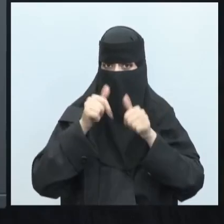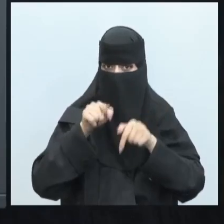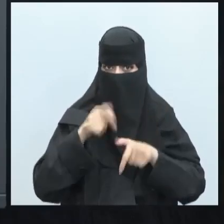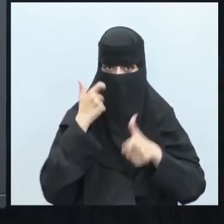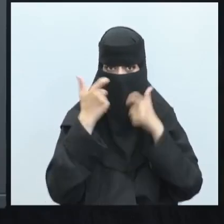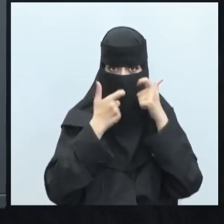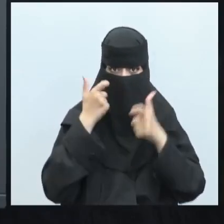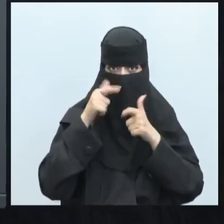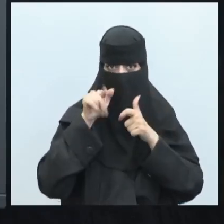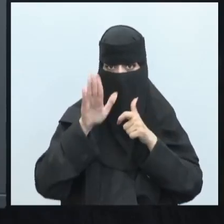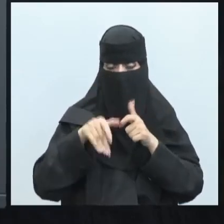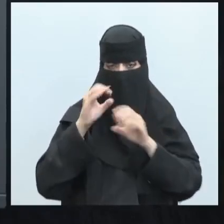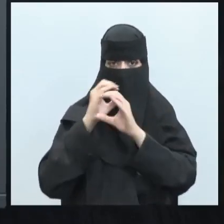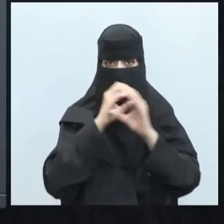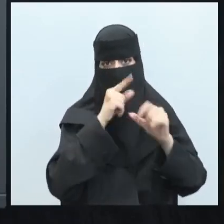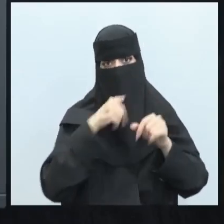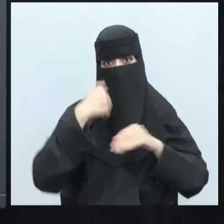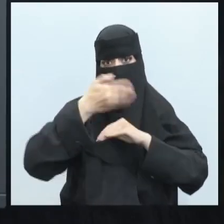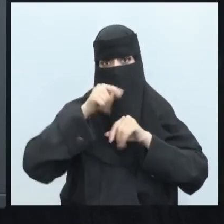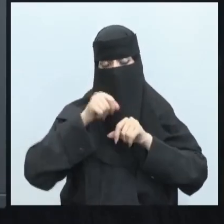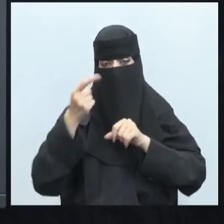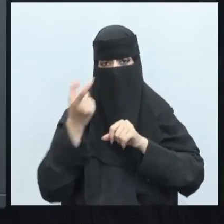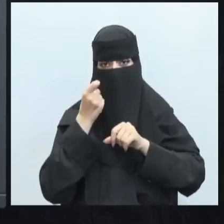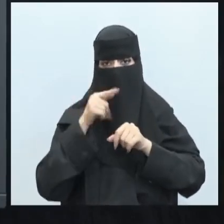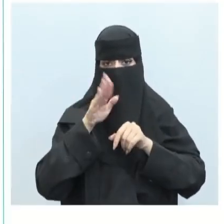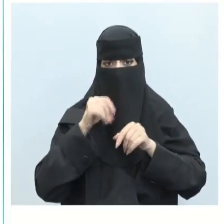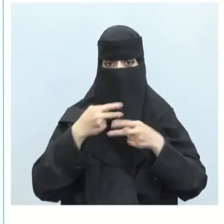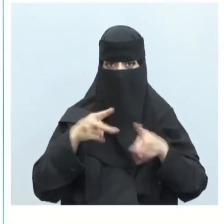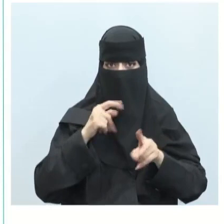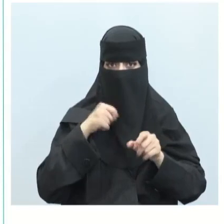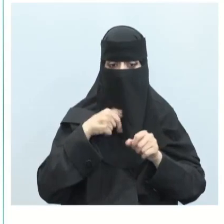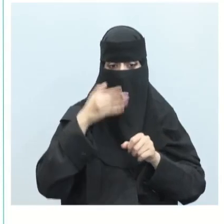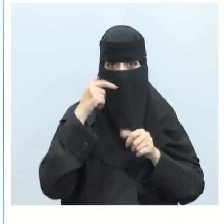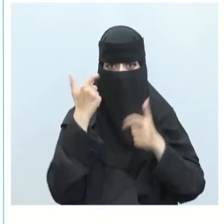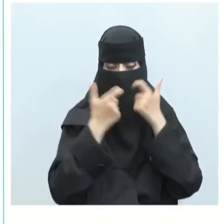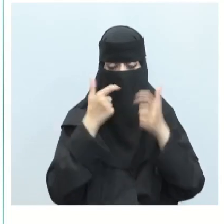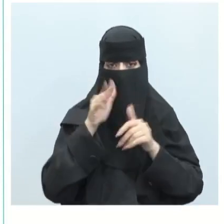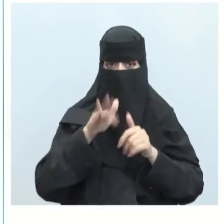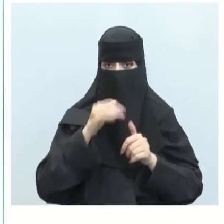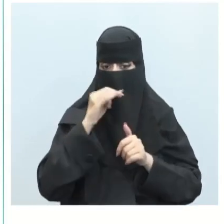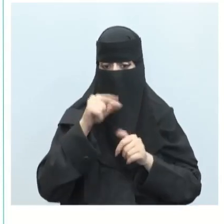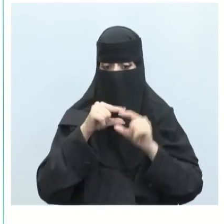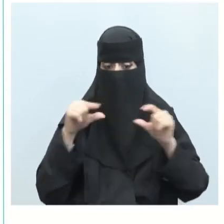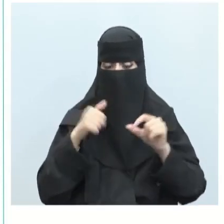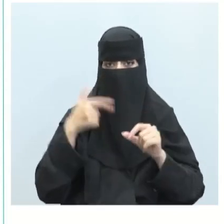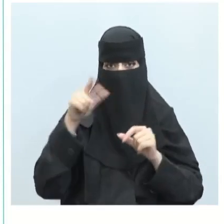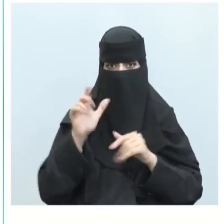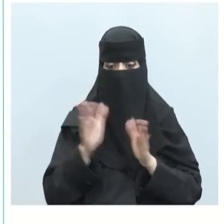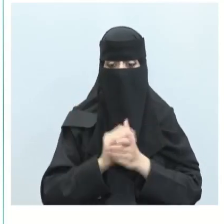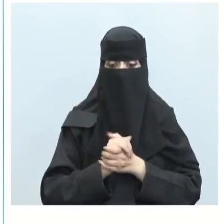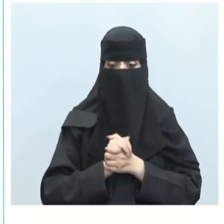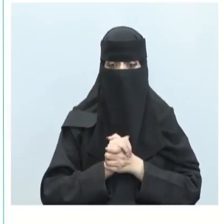بمراقبه هذه الحزم عن طريق التقاطها والبدء بمراقبتها اذا العباره